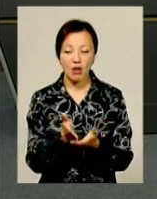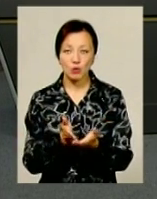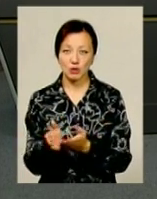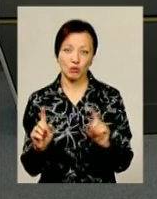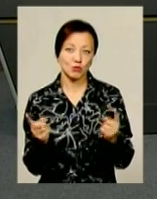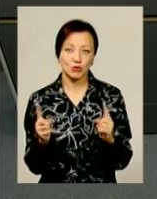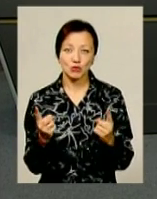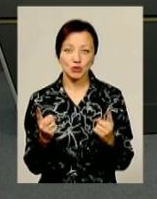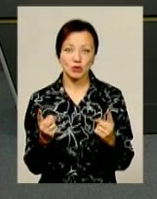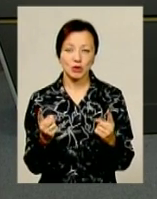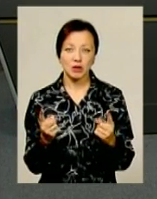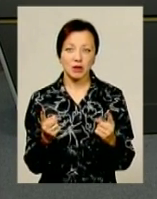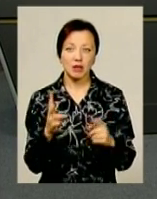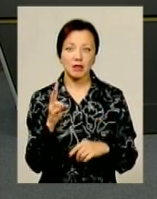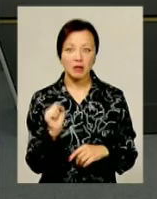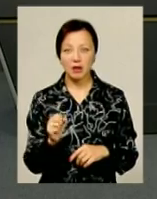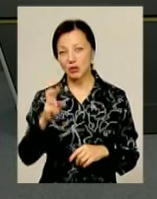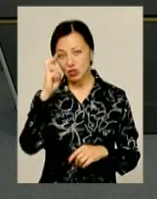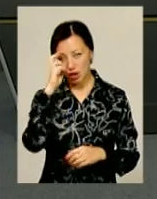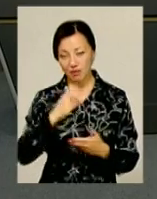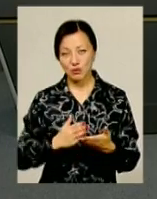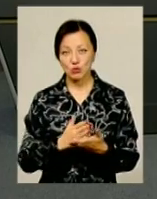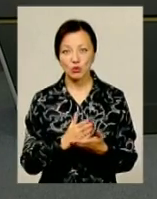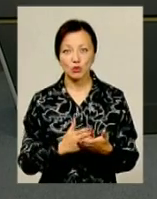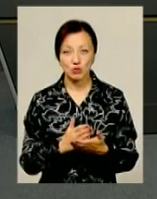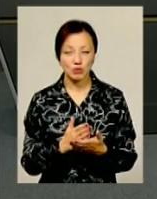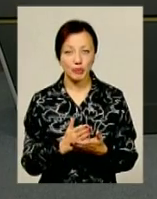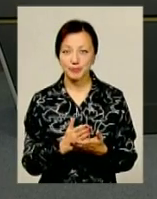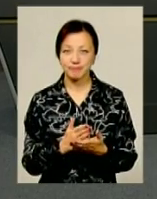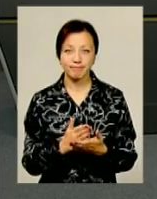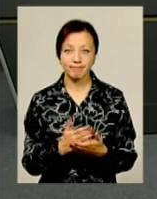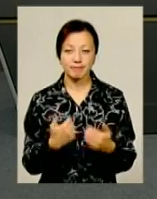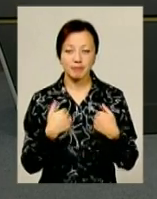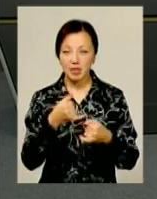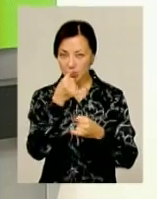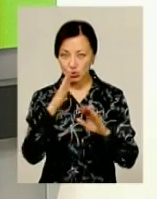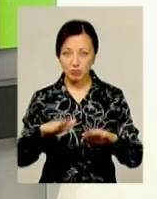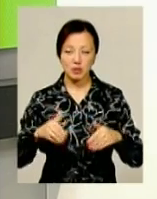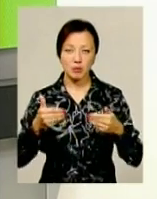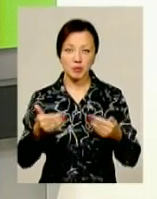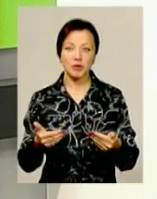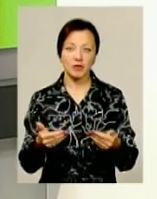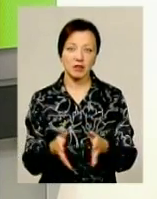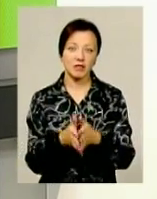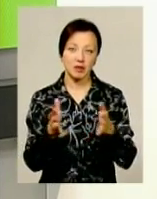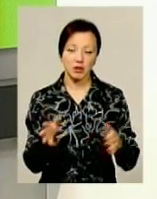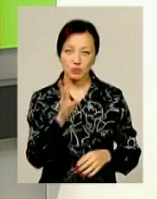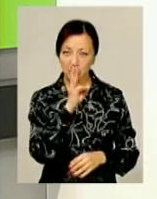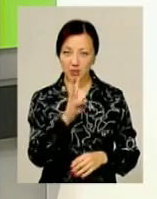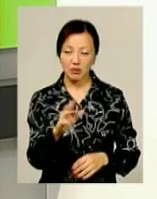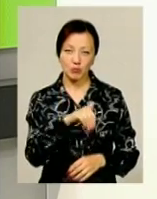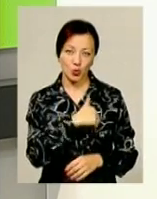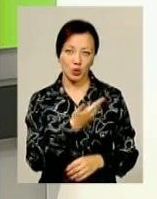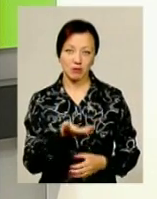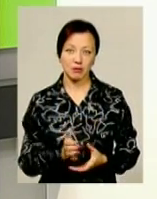що все-таки на державній службі ми не можемо запропонувати їм таку заробітну плату, яку би